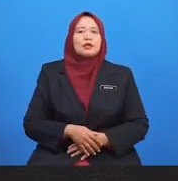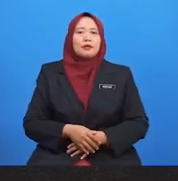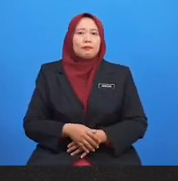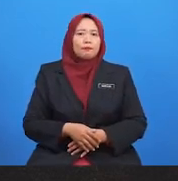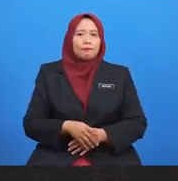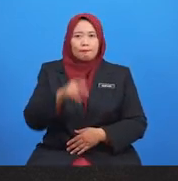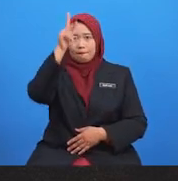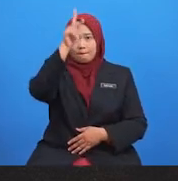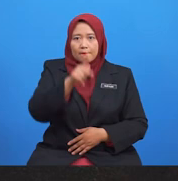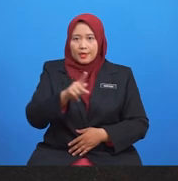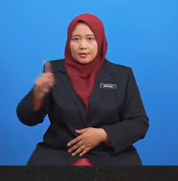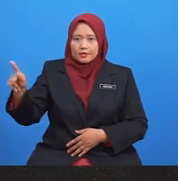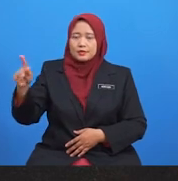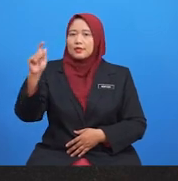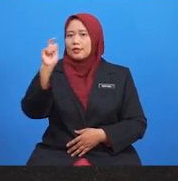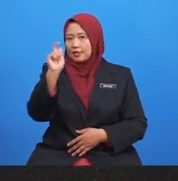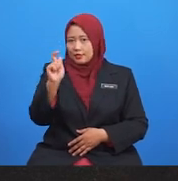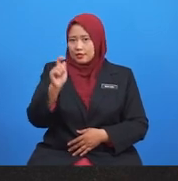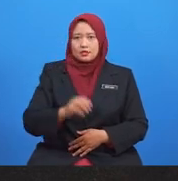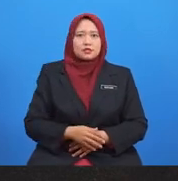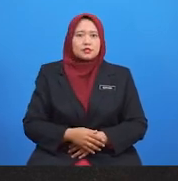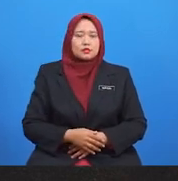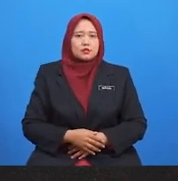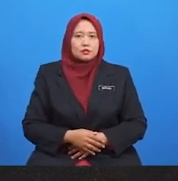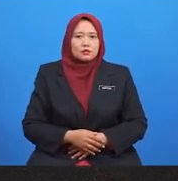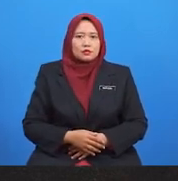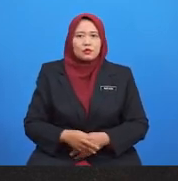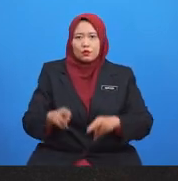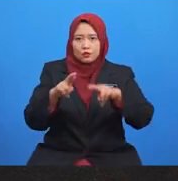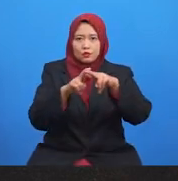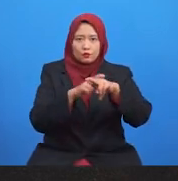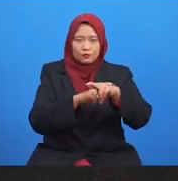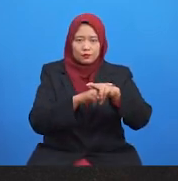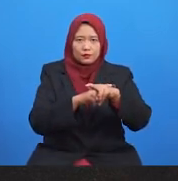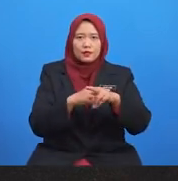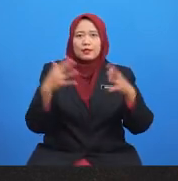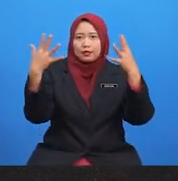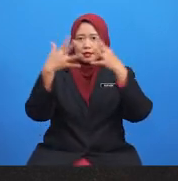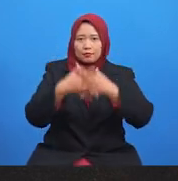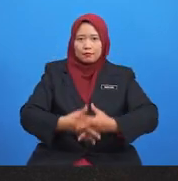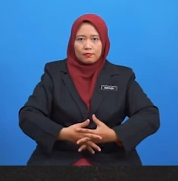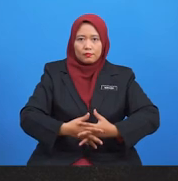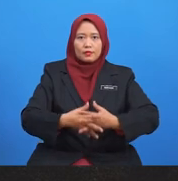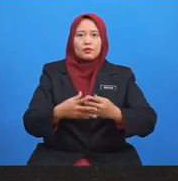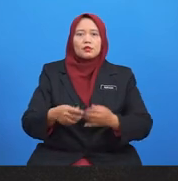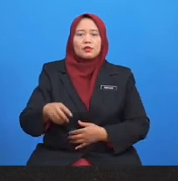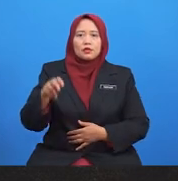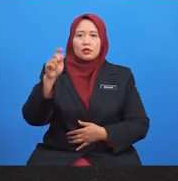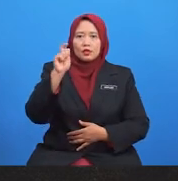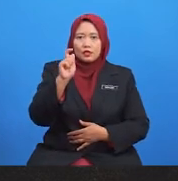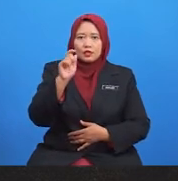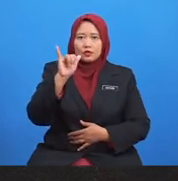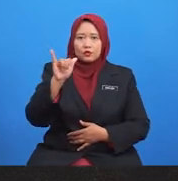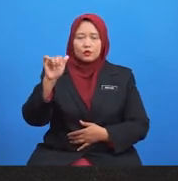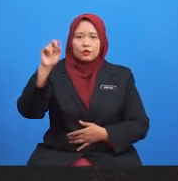Rumusnya adalah kamirkan Y kuasa 2 pi terhadap DX bagi had A hingga